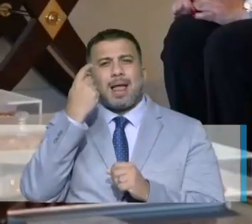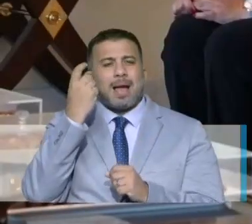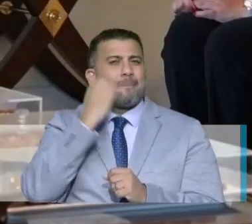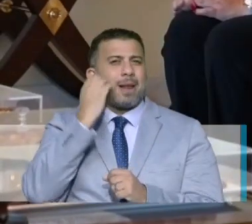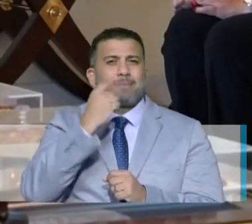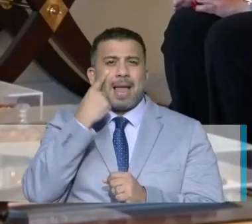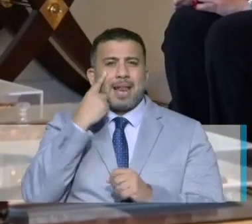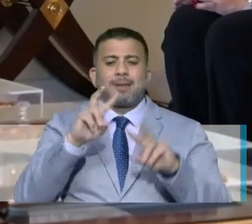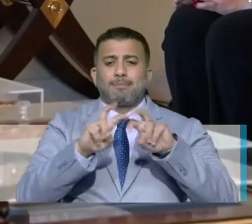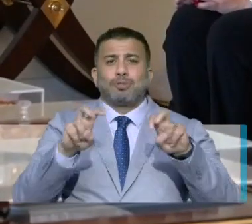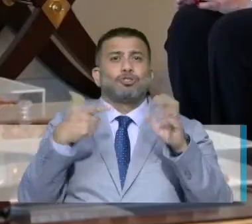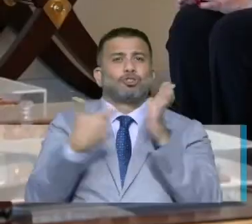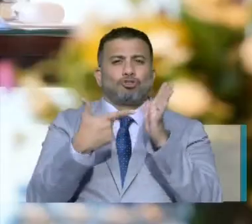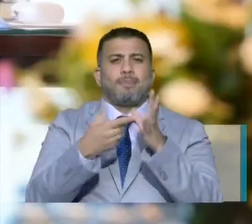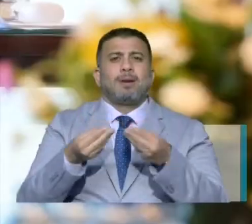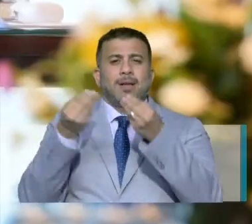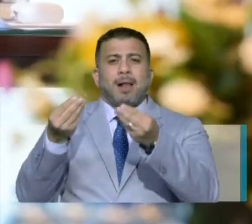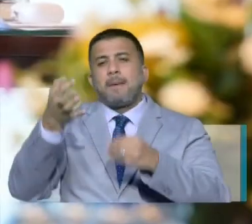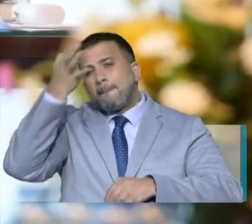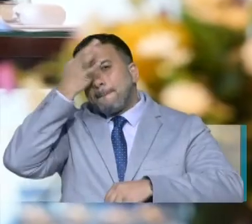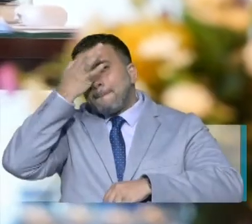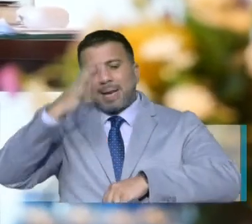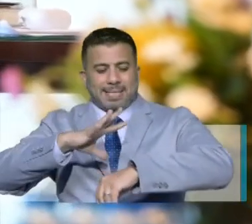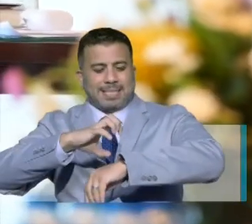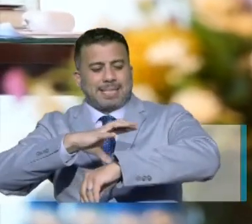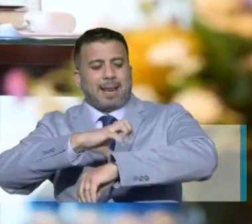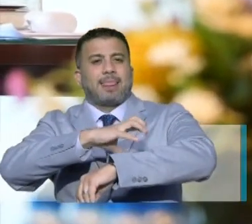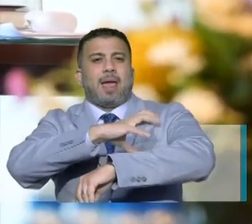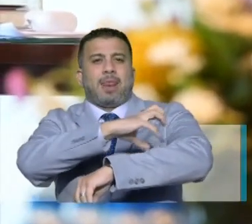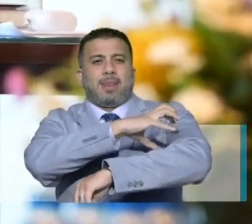بحوثها العلميه الخاصه بامراض السرطان